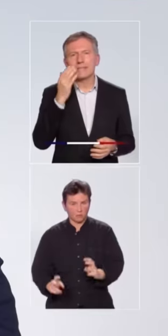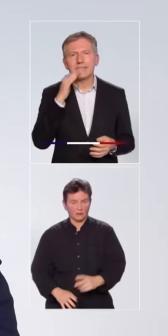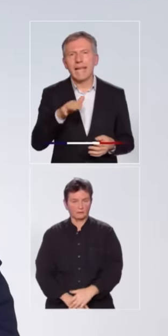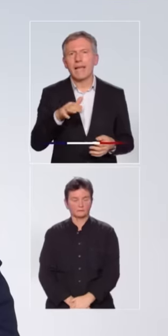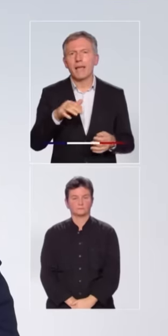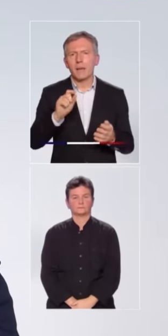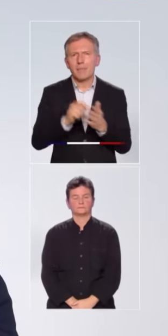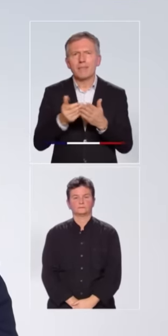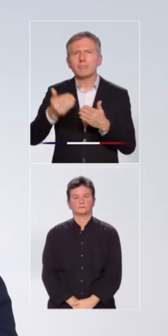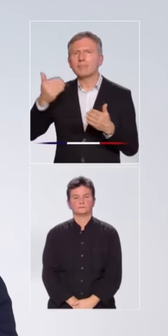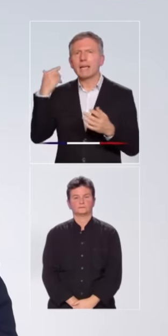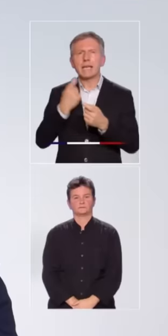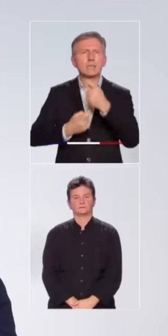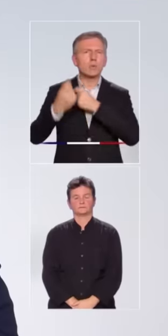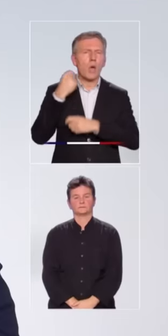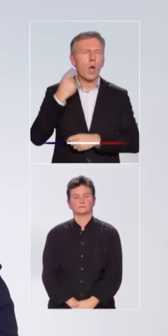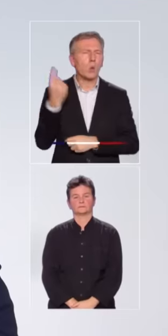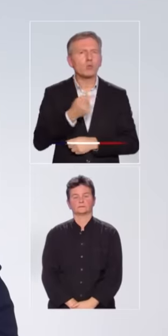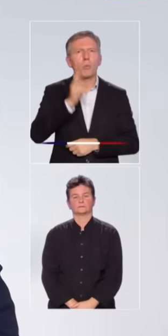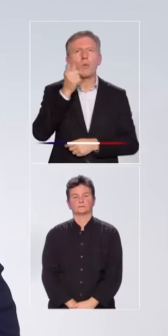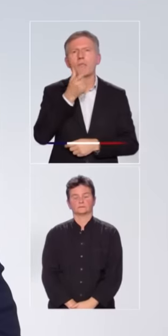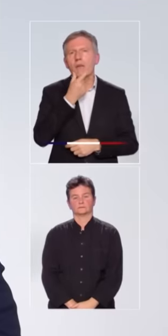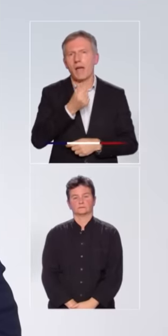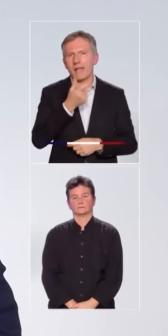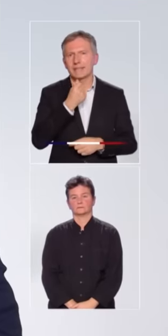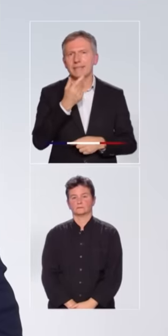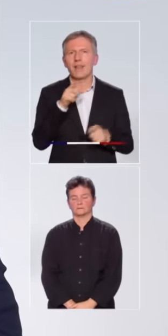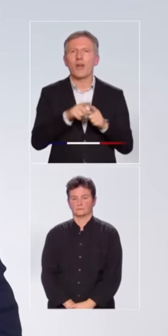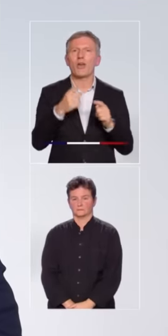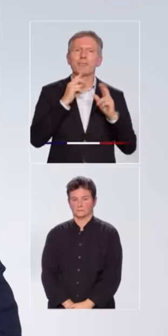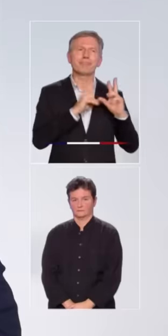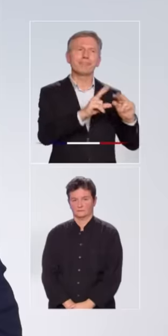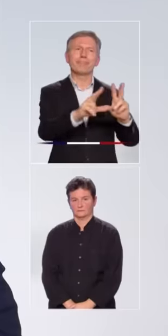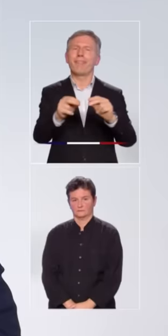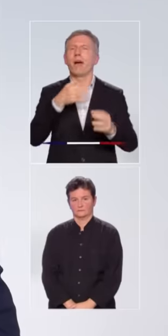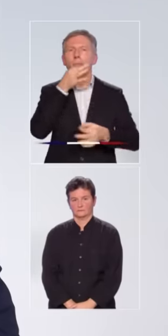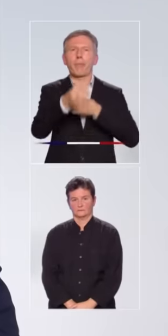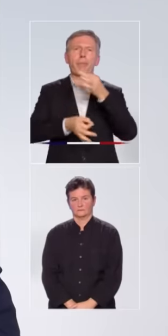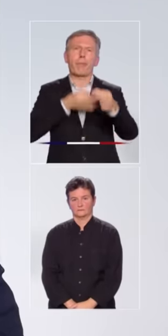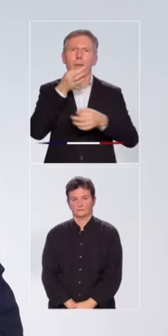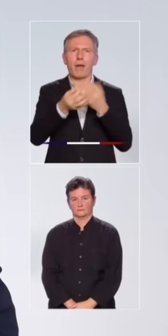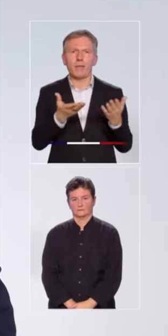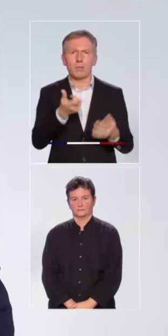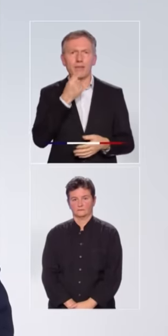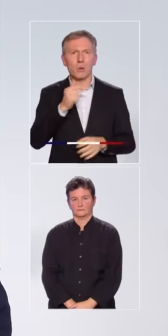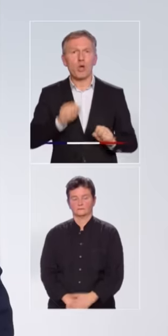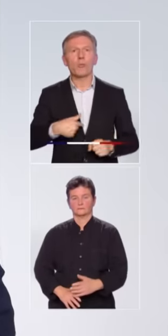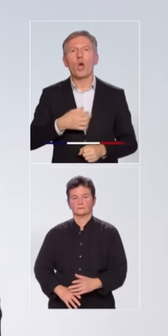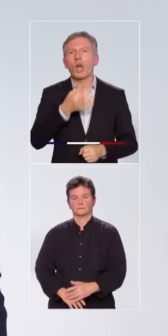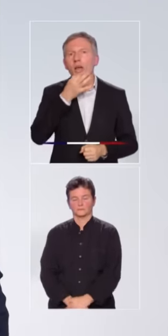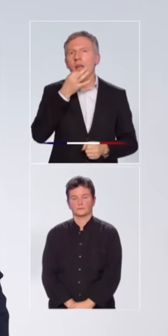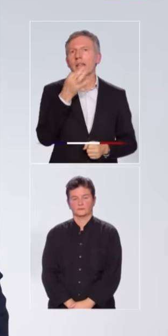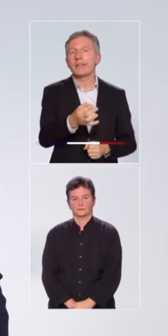dans d'autres temps de notre histoire. C'est toujours beaucoup plus facile d'aller chanter des comptines aux gens. Je pourrais vous dire ce soir,